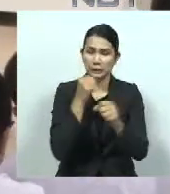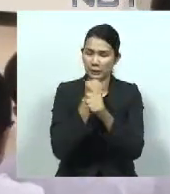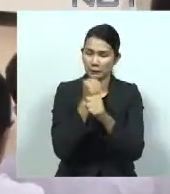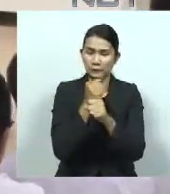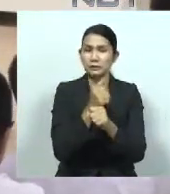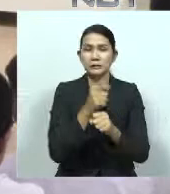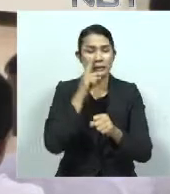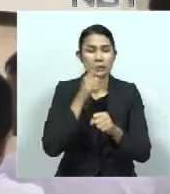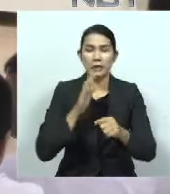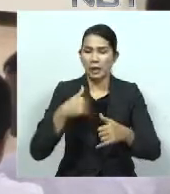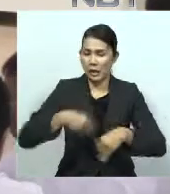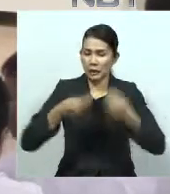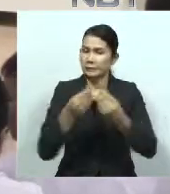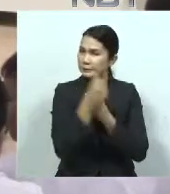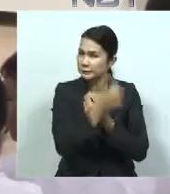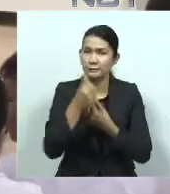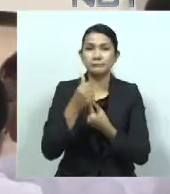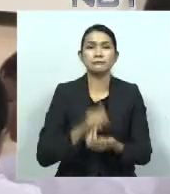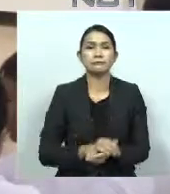ที่ครูนี้ให้ดีที่สุดค่ะ